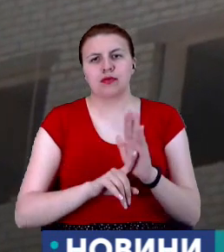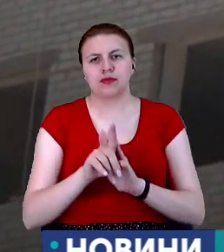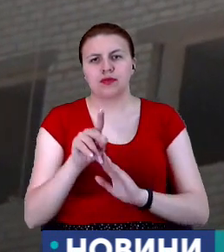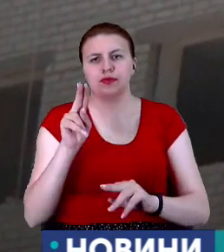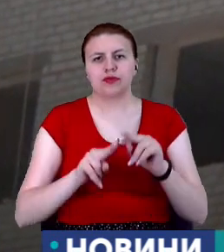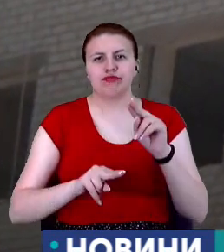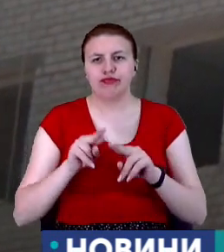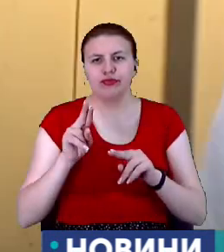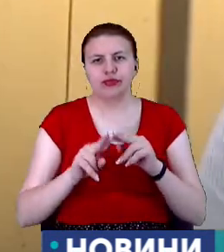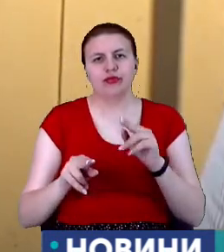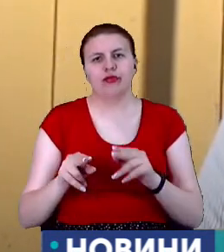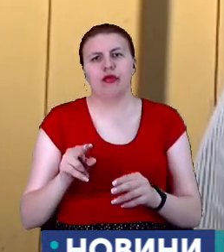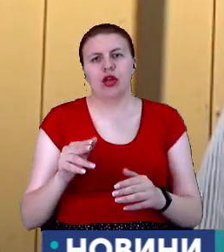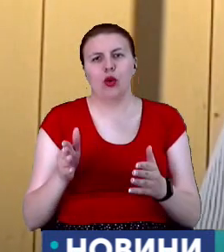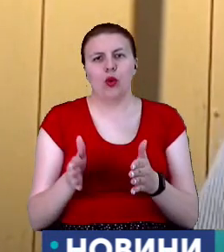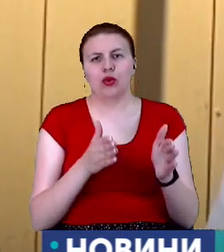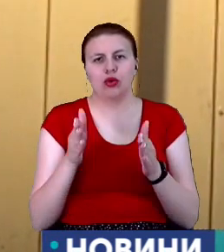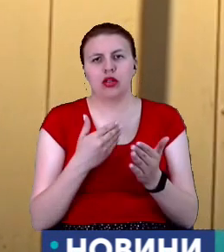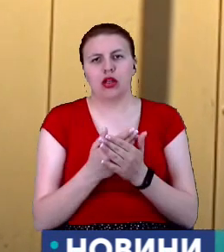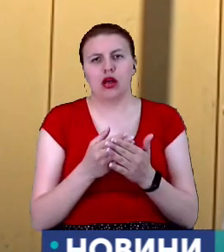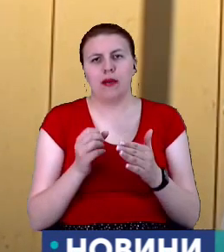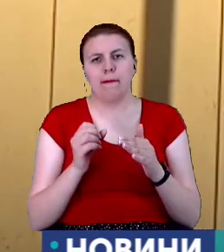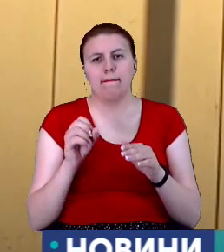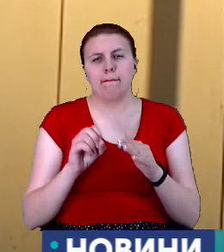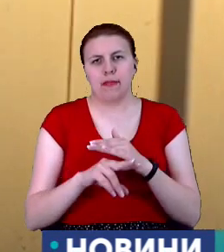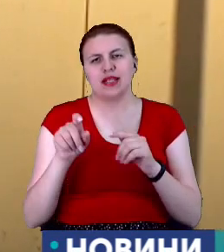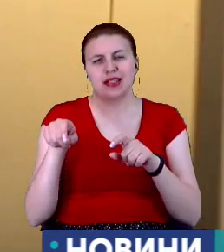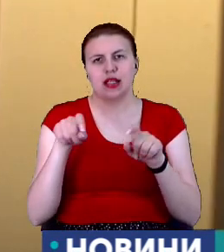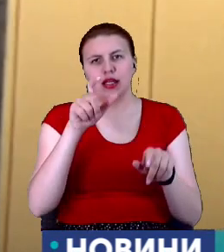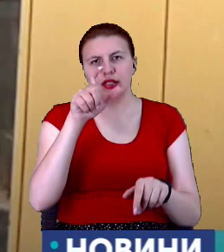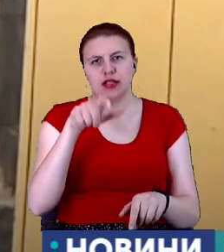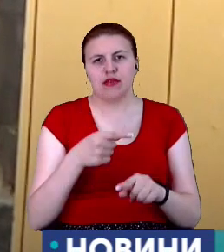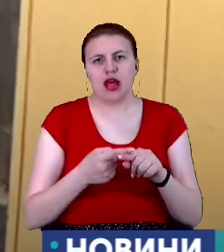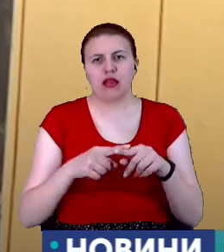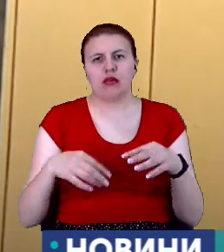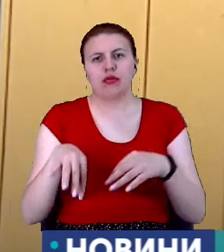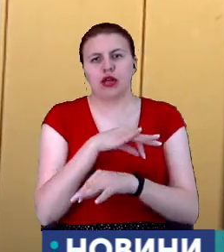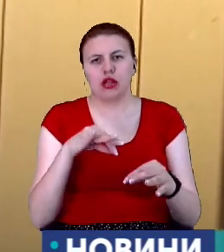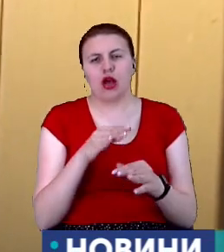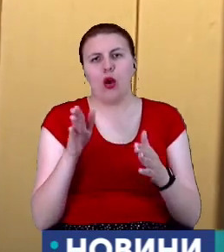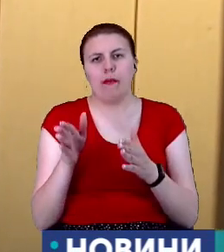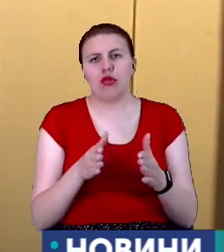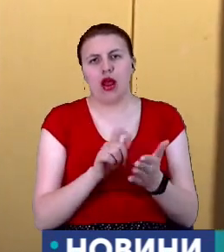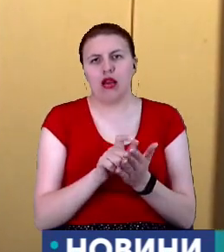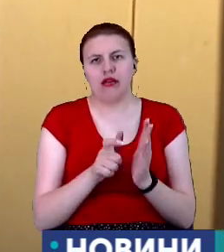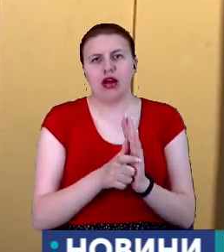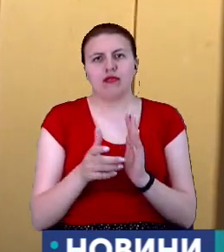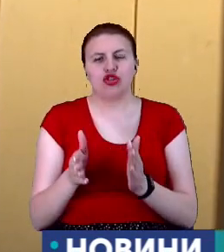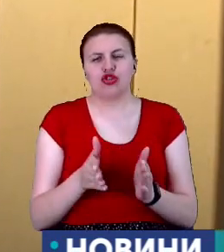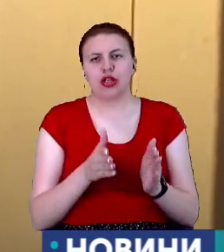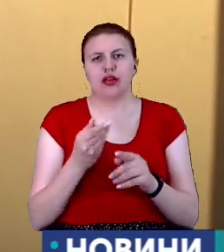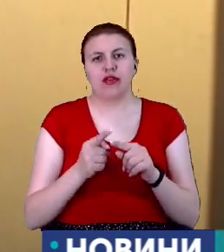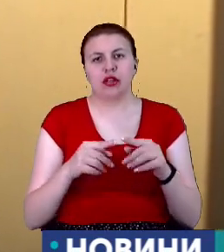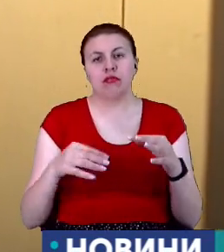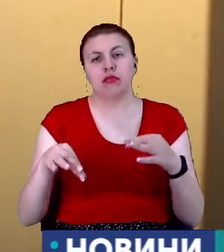для переселенців. Здесь реализуется проект модернизация коммунального общежития. В рамках этого проекта